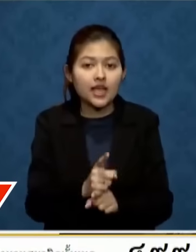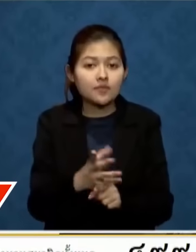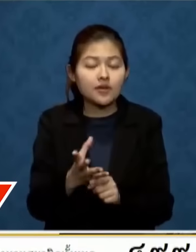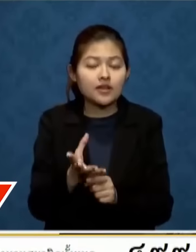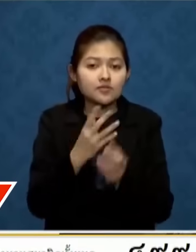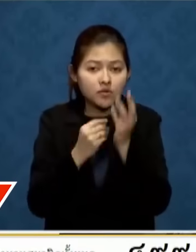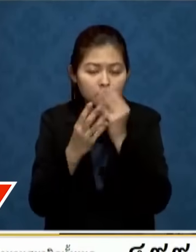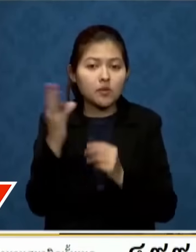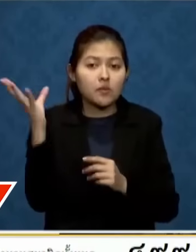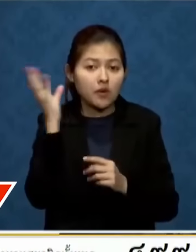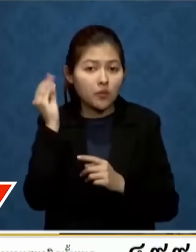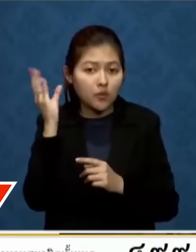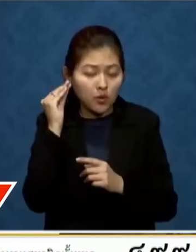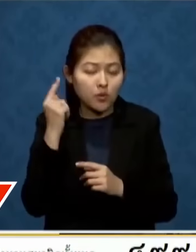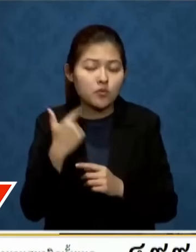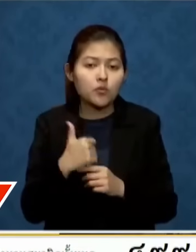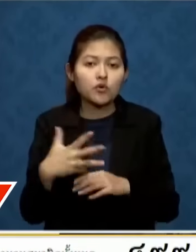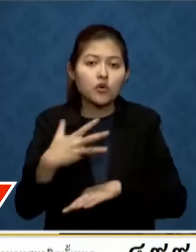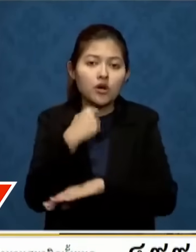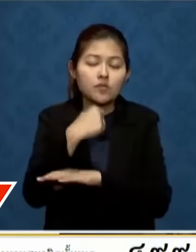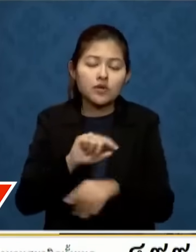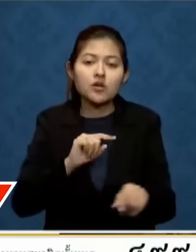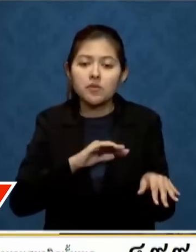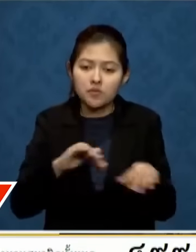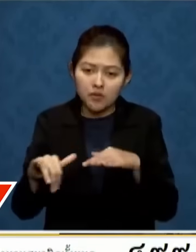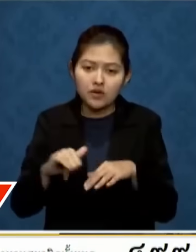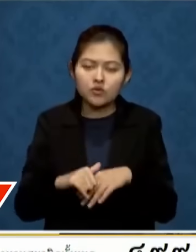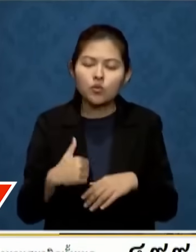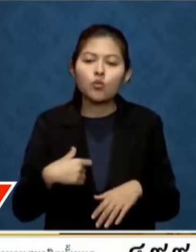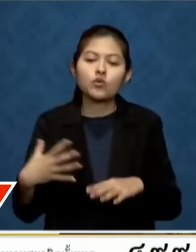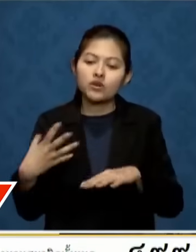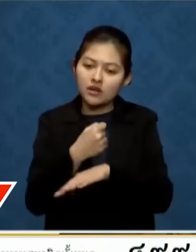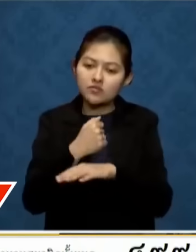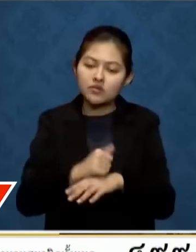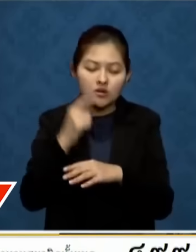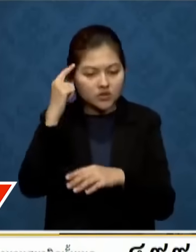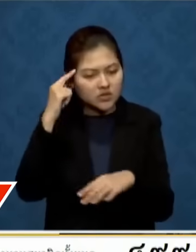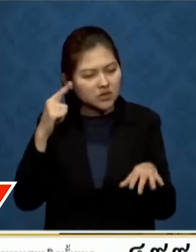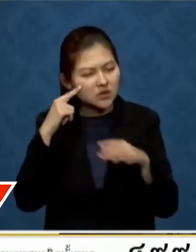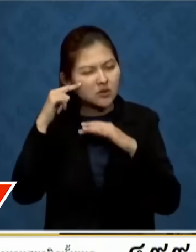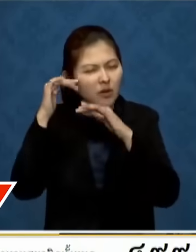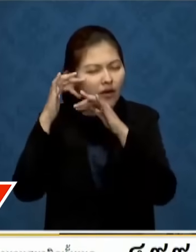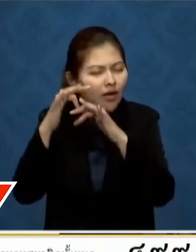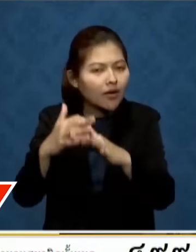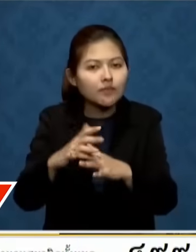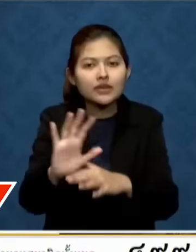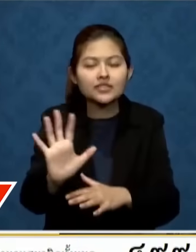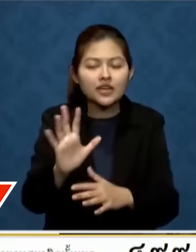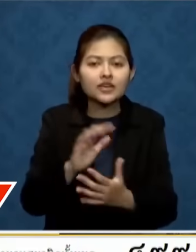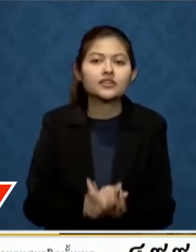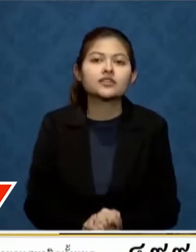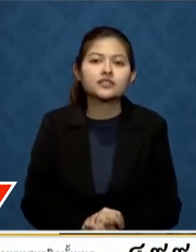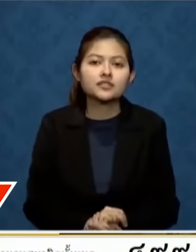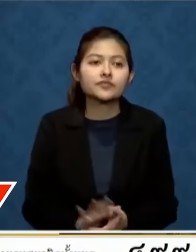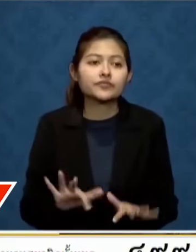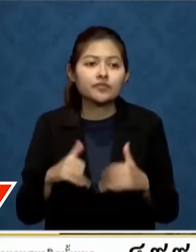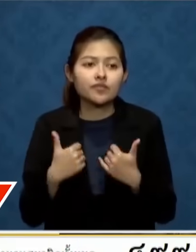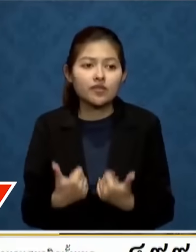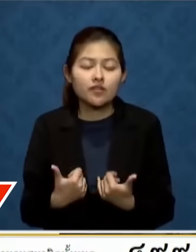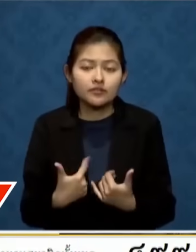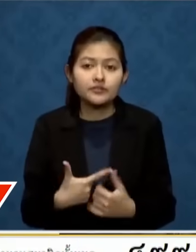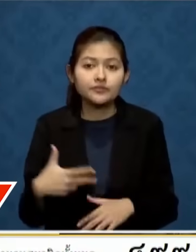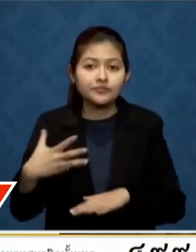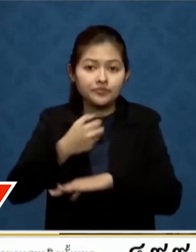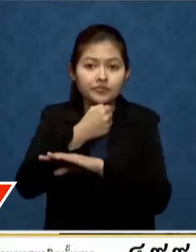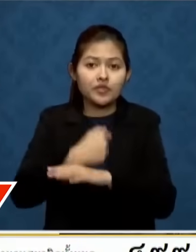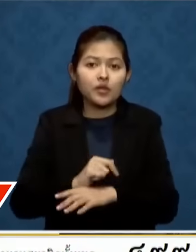ราบข้อมูลไปพร้อมๆกันค่ะแล้วเขาก็จะรู้สึกว่าการเมืองนั้นไม่ใช่เรื่องไกลตัวอีกต่อไปท่านประธานคะตอนนี้บริบททางการเมื